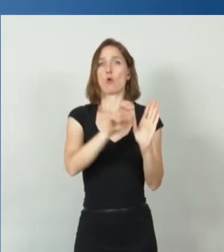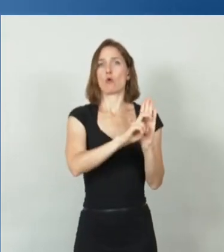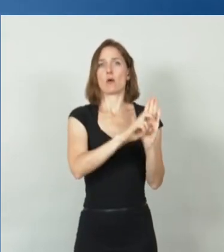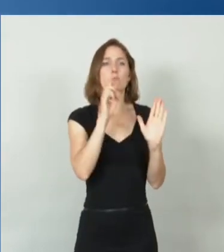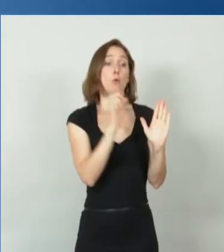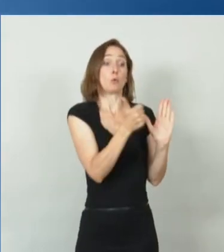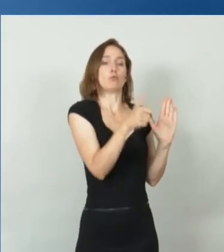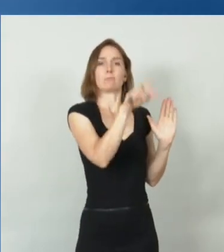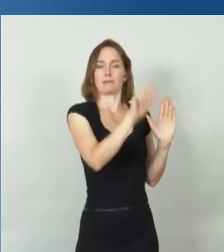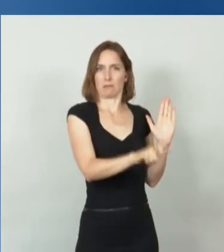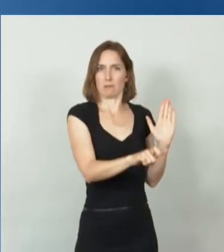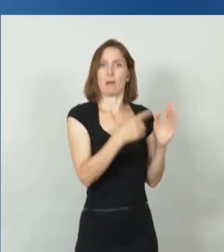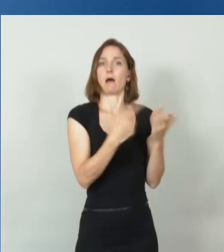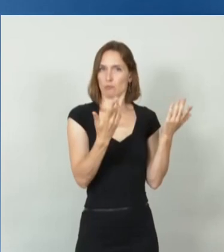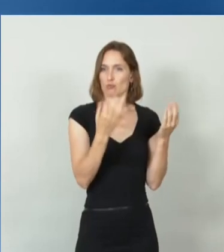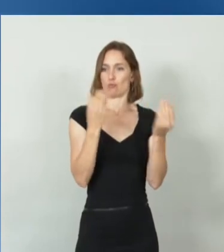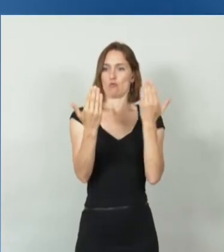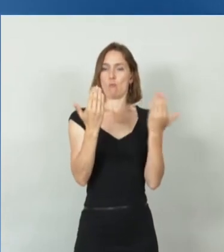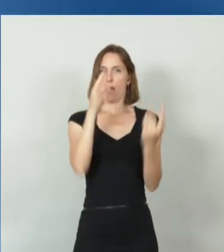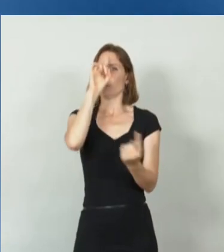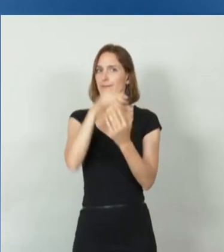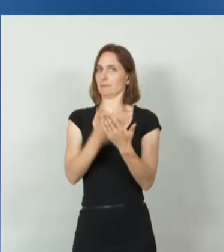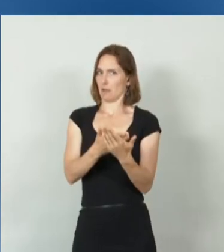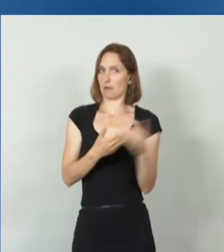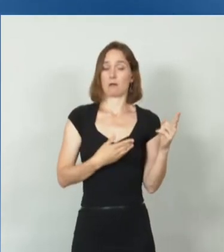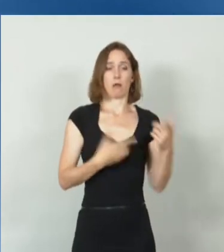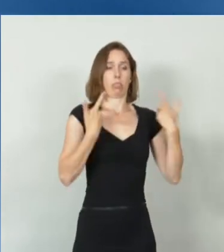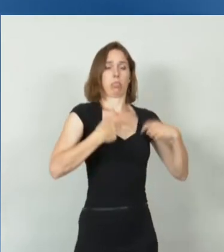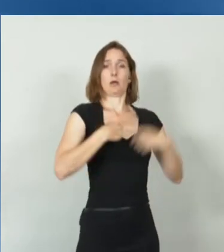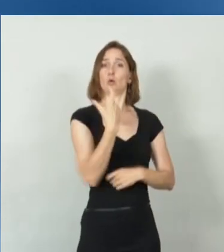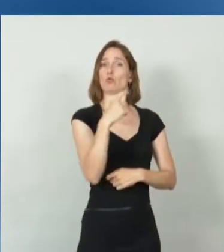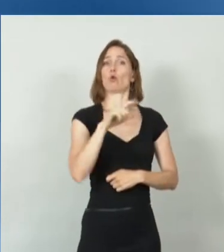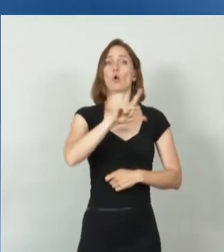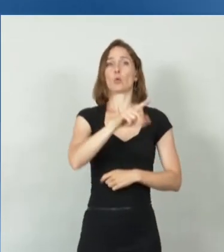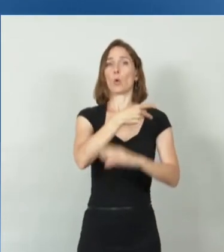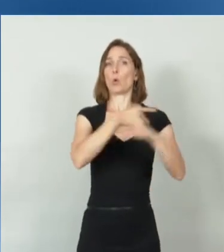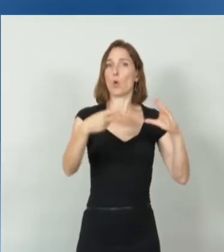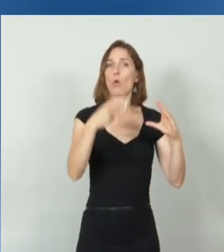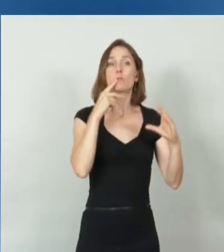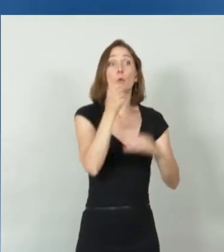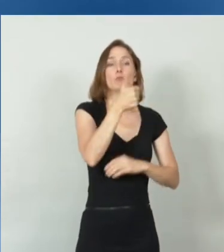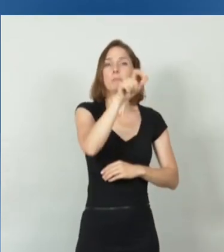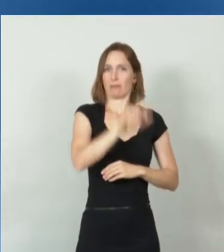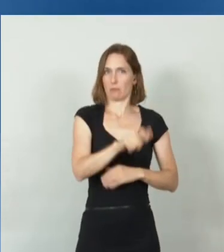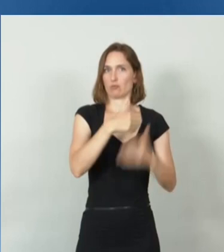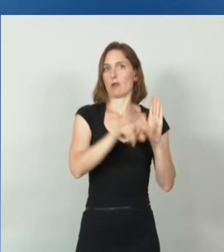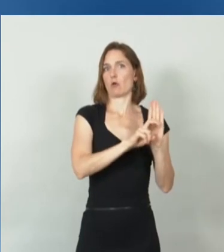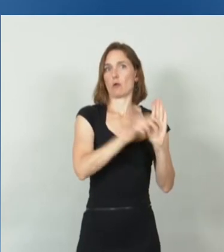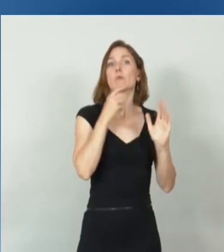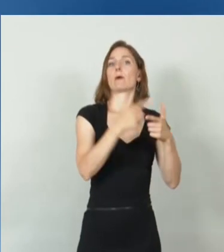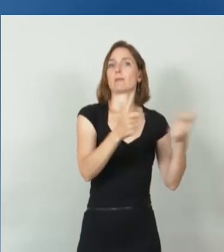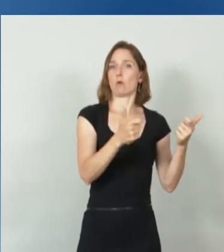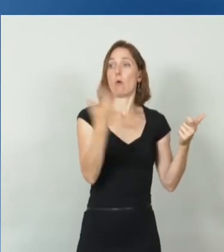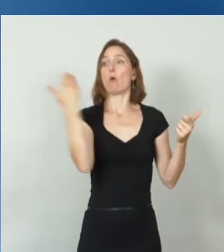là aussi les ratios comparables on dépense 202 euros par habitant dans les équipements dans les autres villes de France